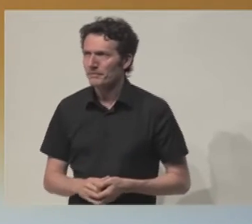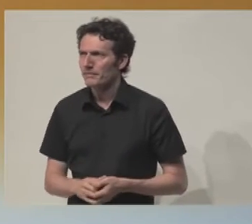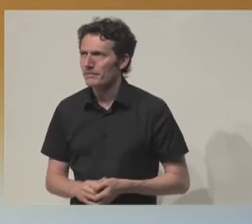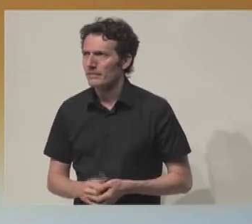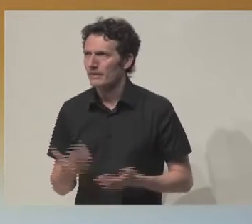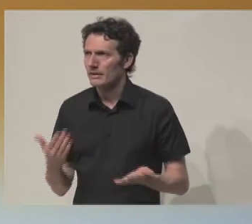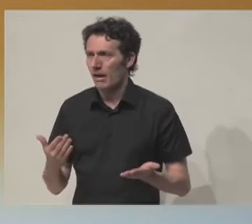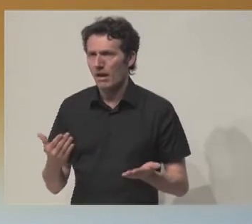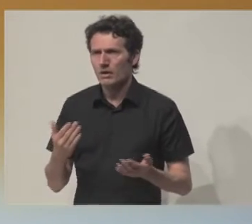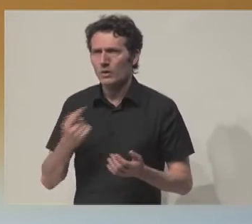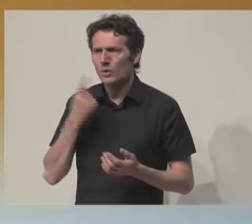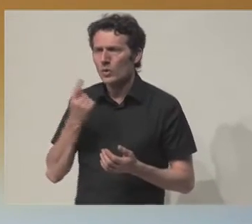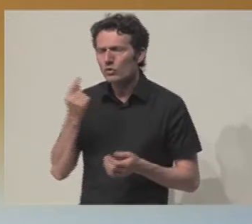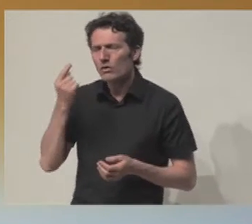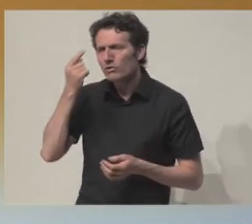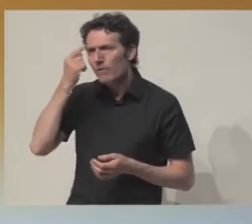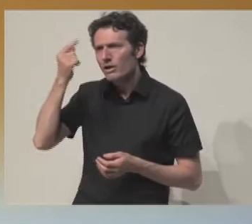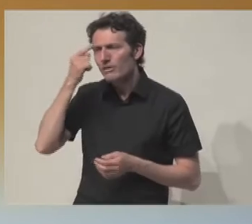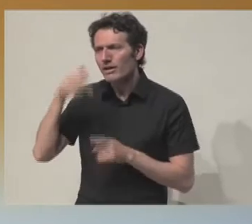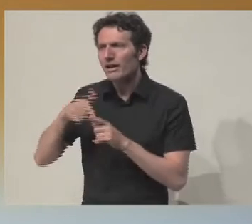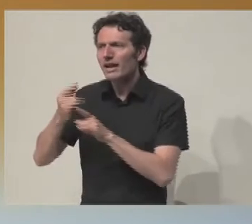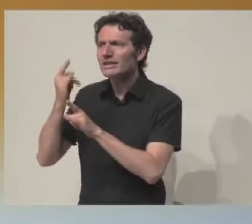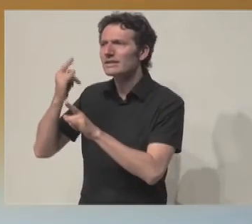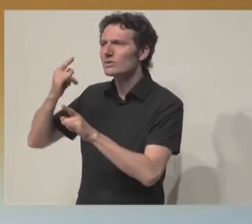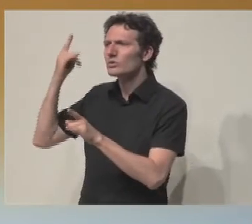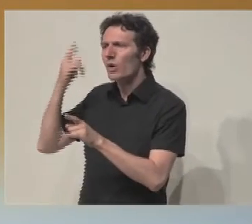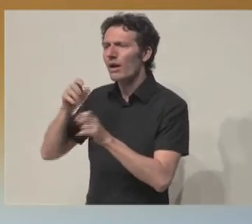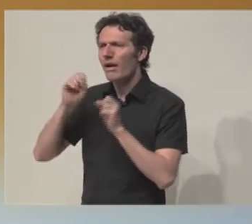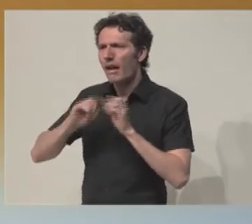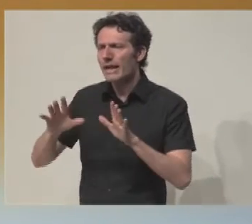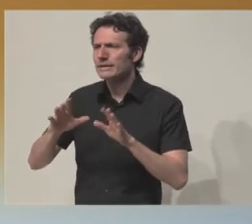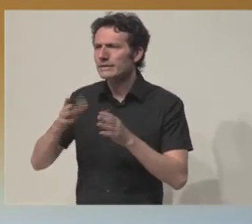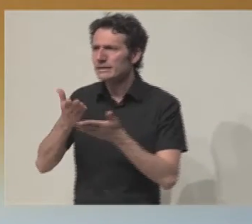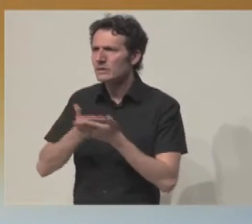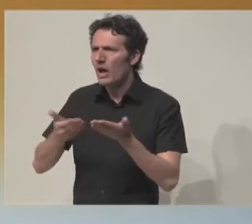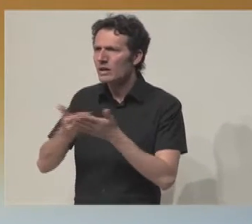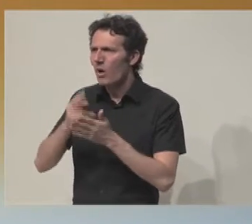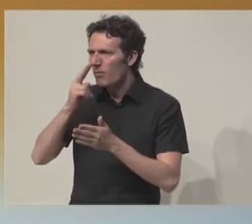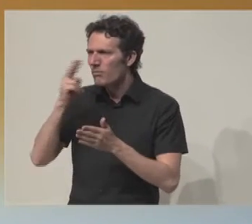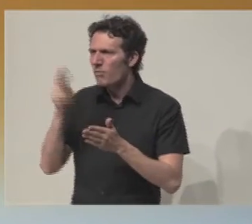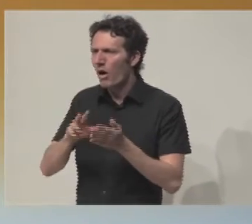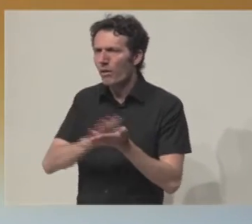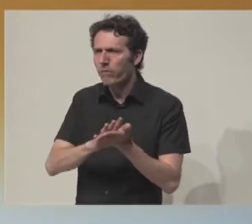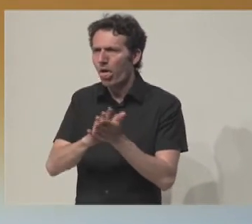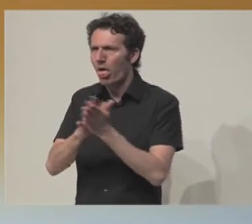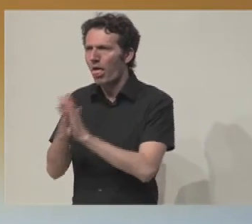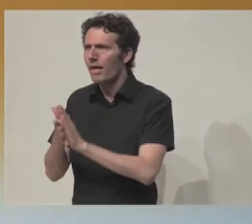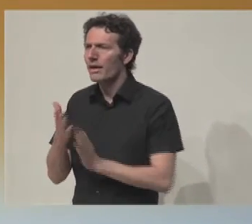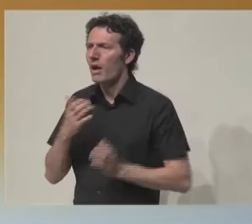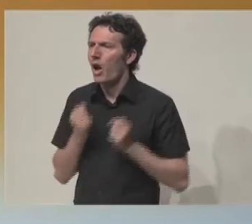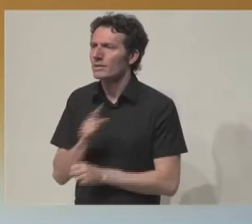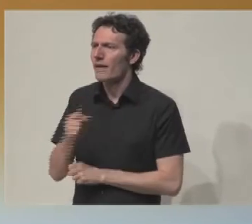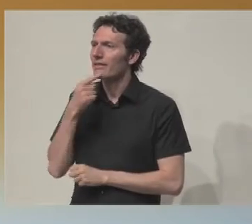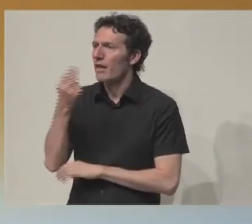chaque fois que dans l'histoire des hommes on a laissé pourrir une situation pour n'avoir pas osé dire non